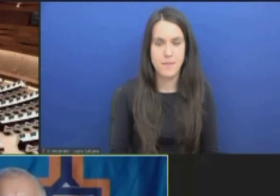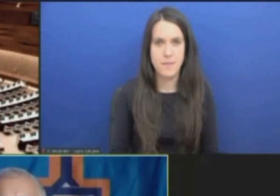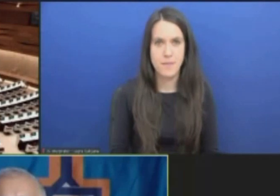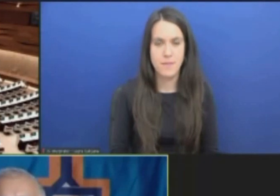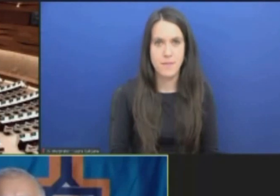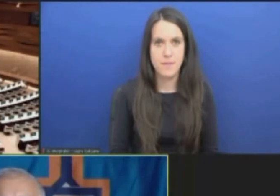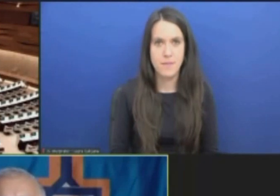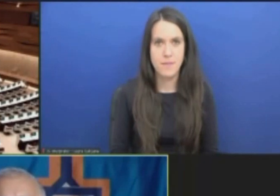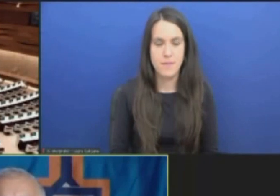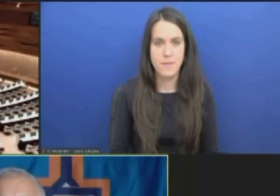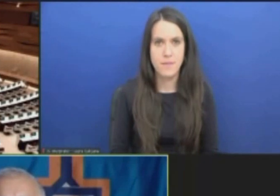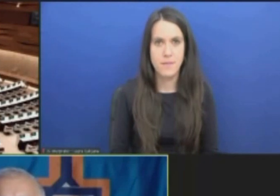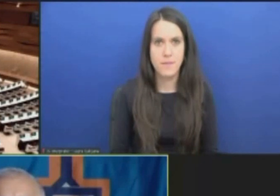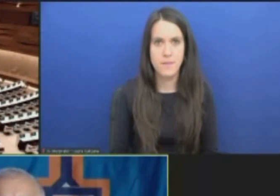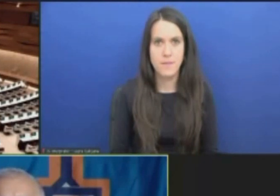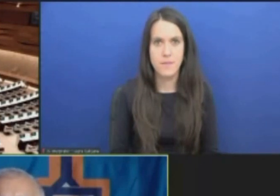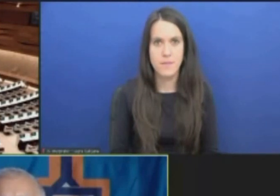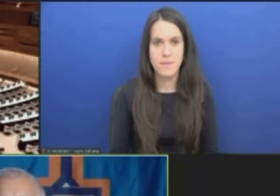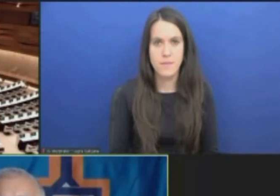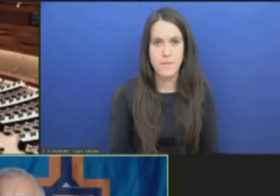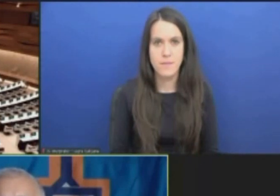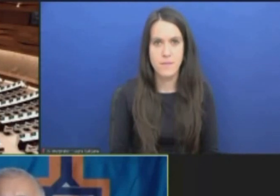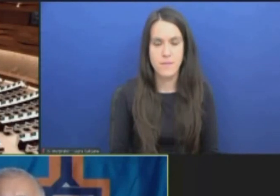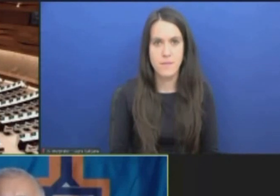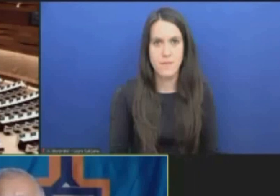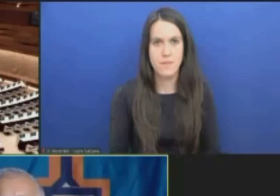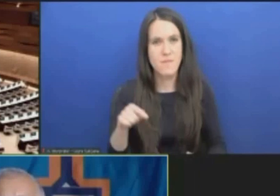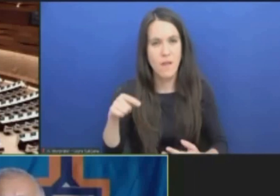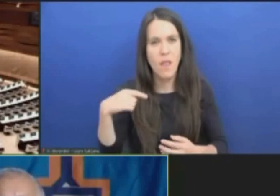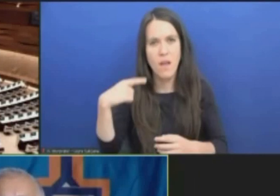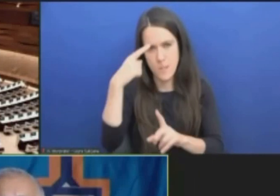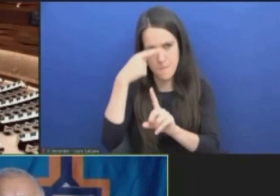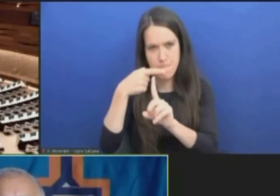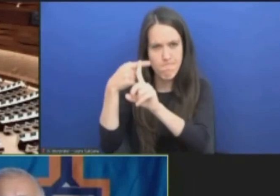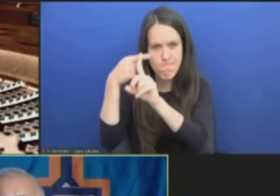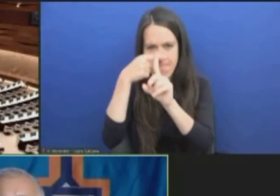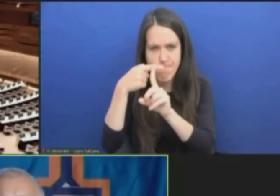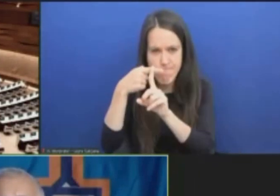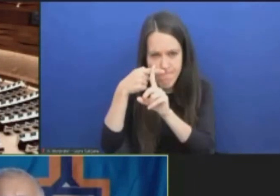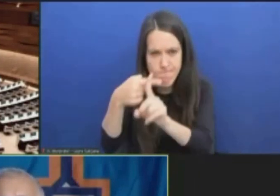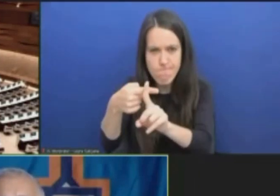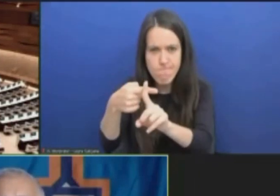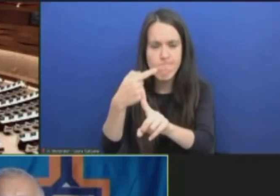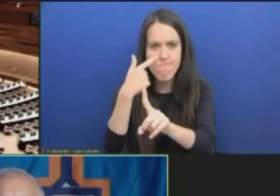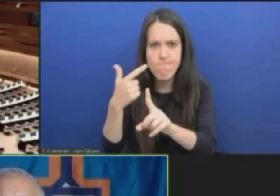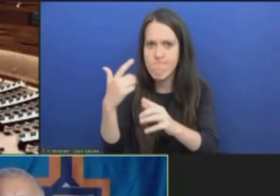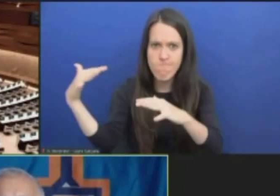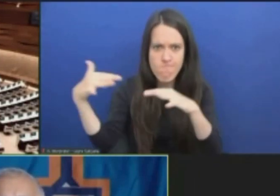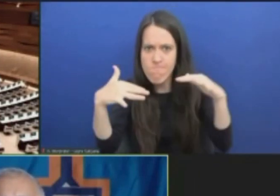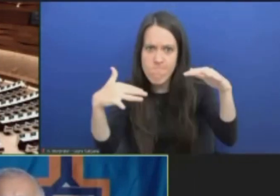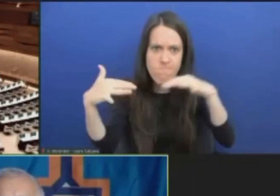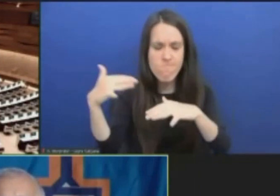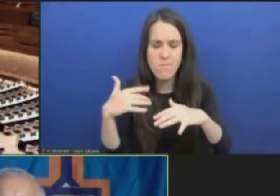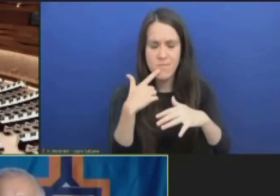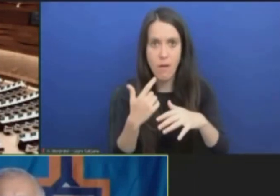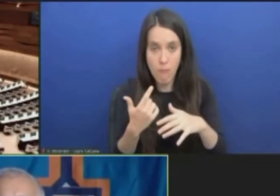фосфорные бомбы эта война которая длилась 44 дня ни в коем случае не закончилось так же как не закончились различные программы геноцида